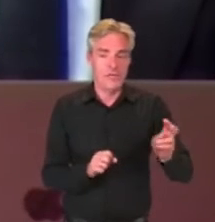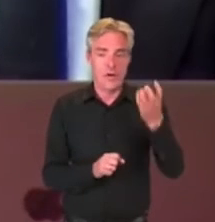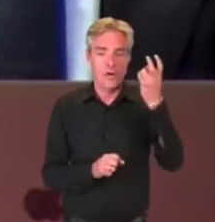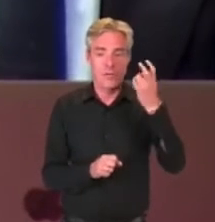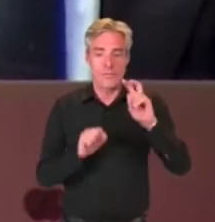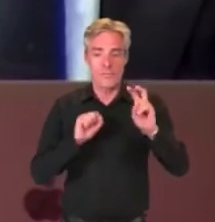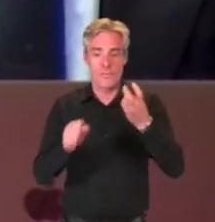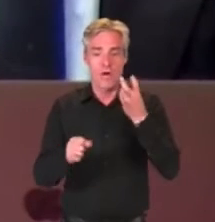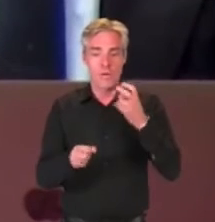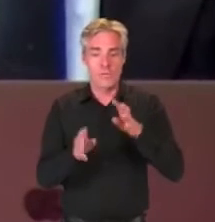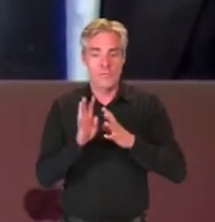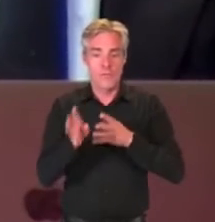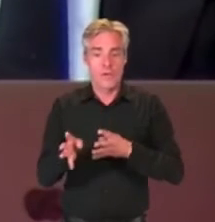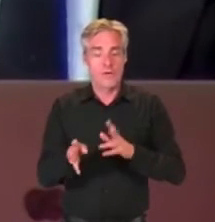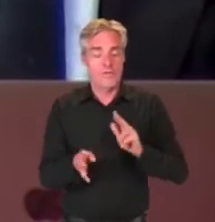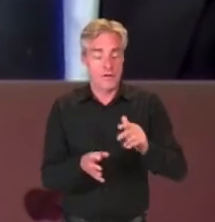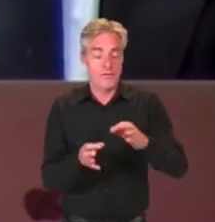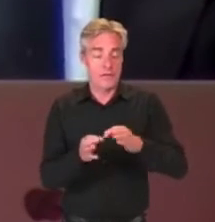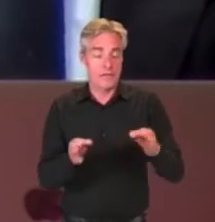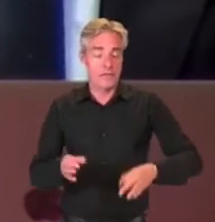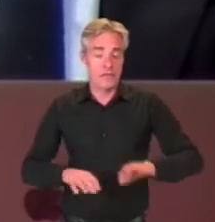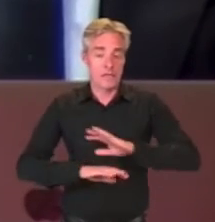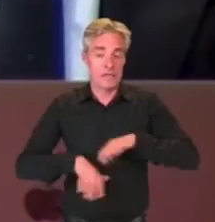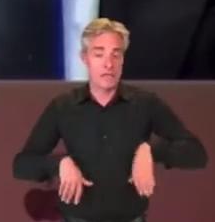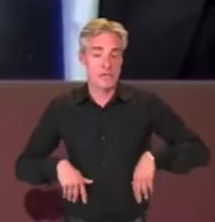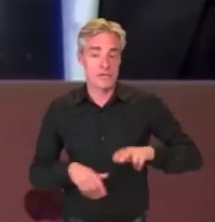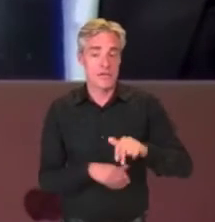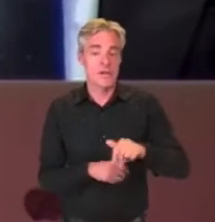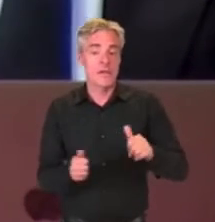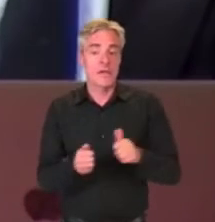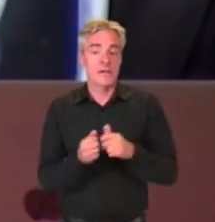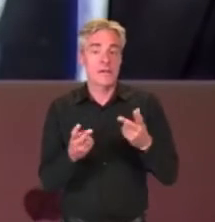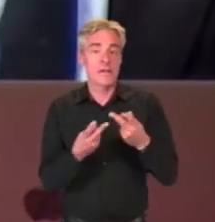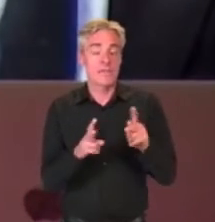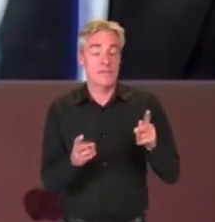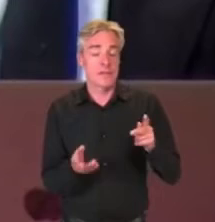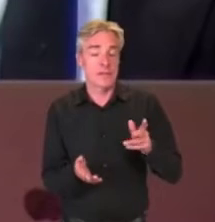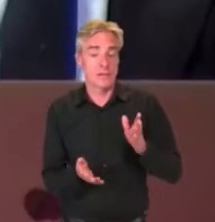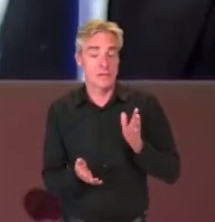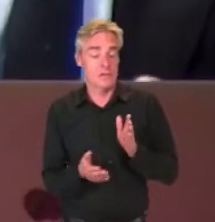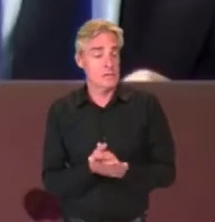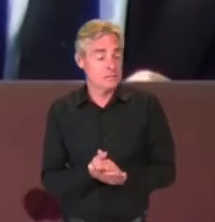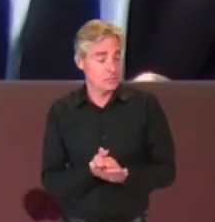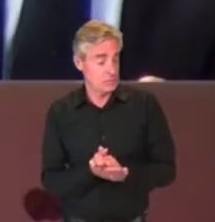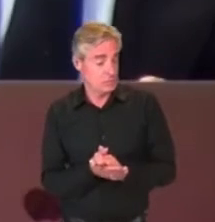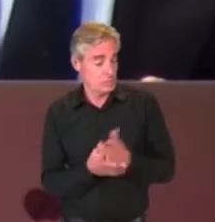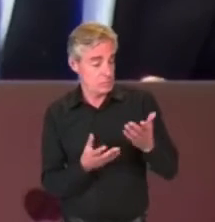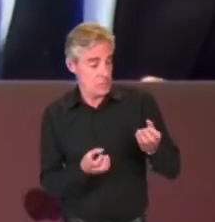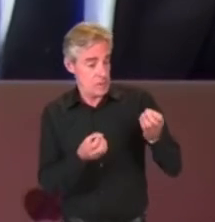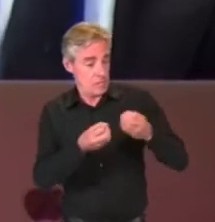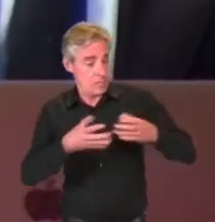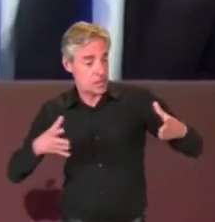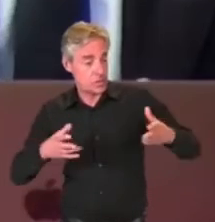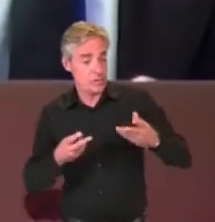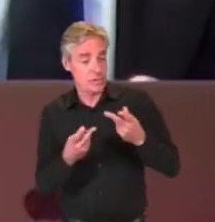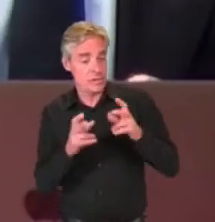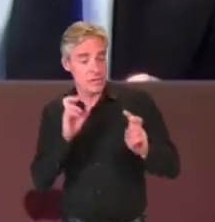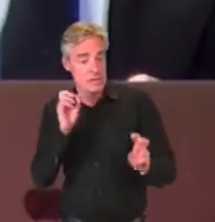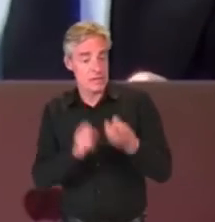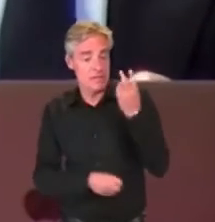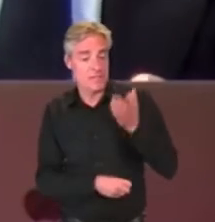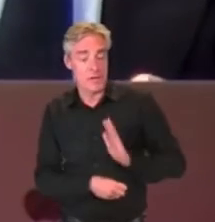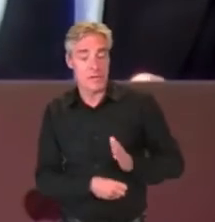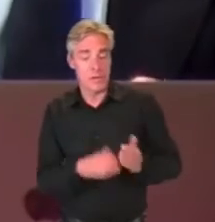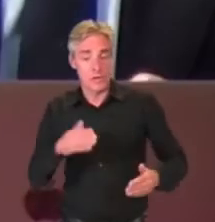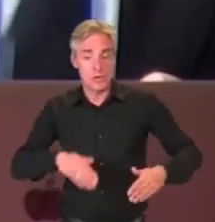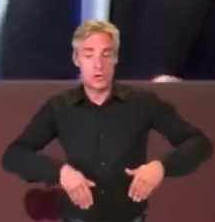de vélos qui, selon les derniers résultats obtenus par la métropole en la matière, nous annonce que la majorité des vols à Bordeaux ont lieu principalement en